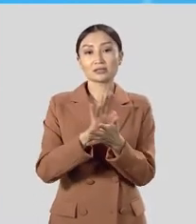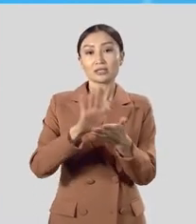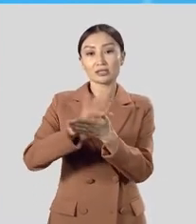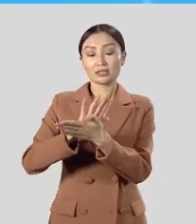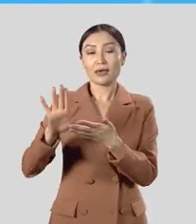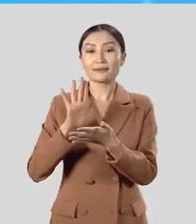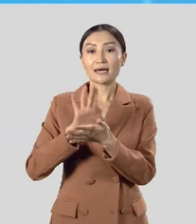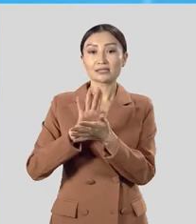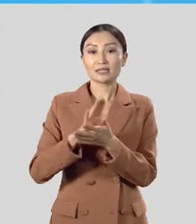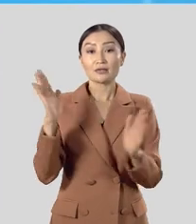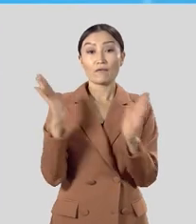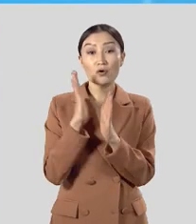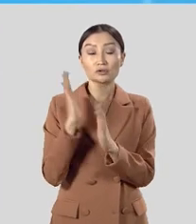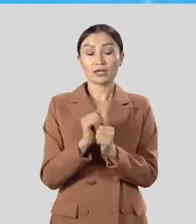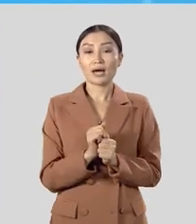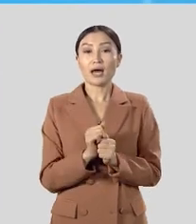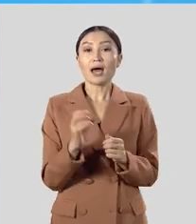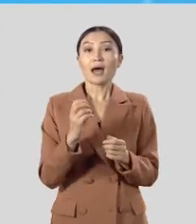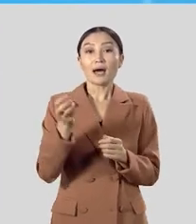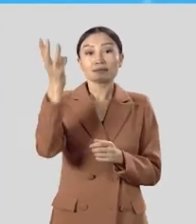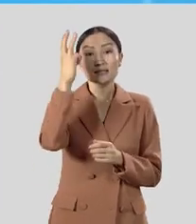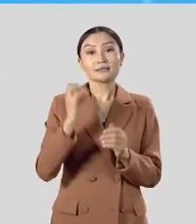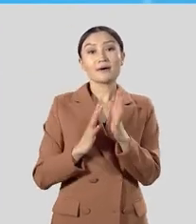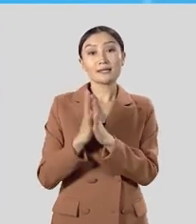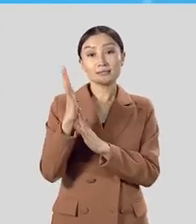воздуха. Рассмотрим царство